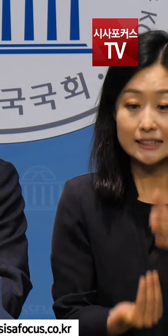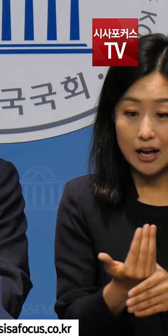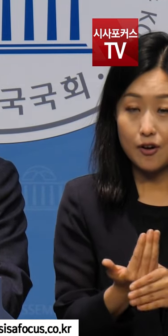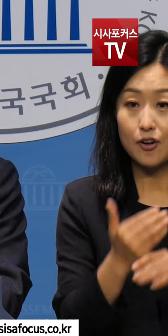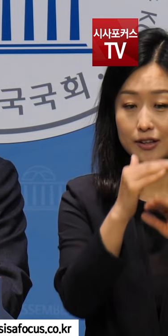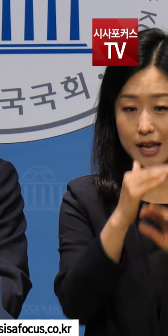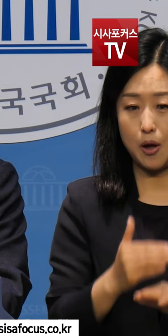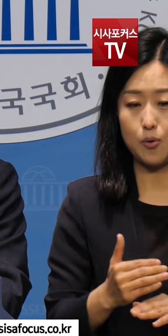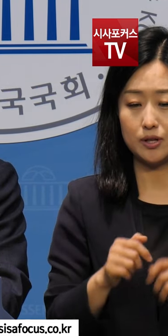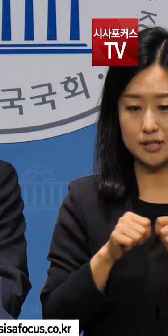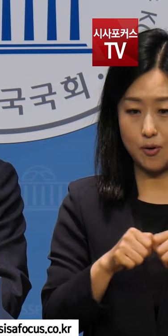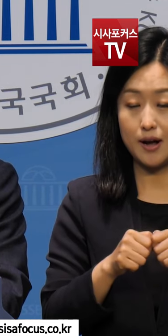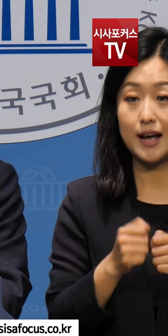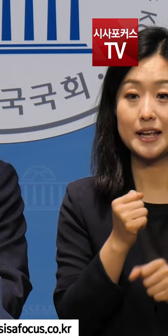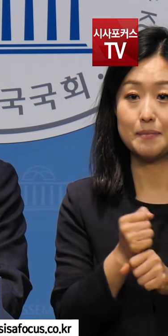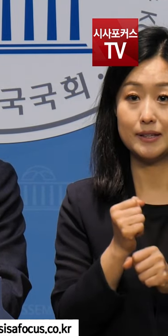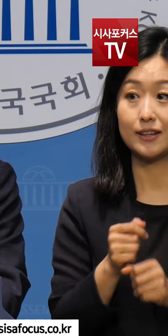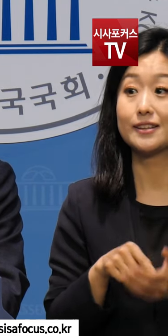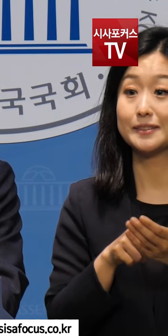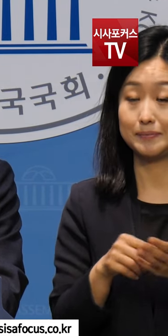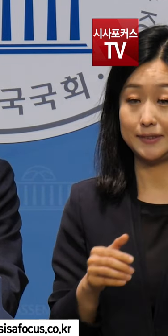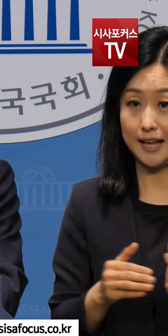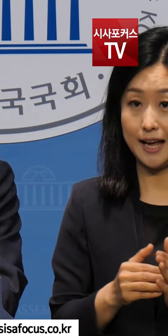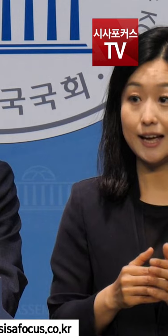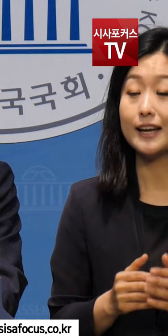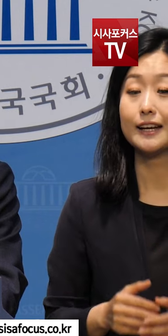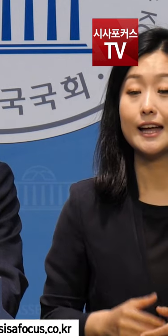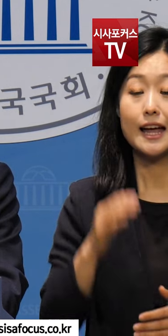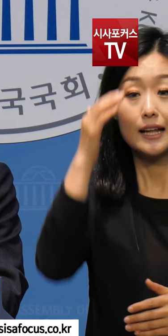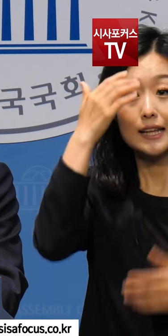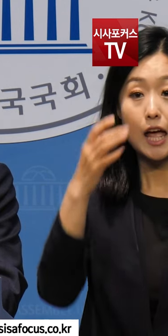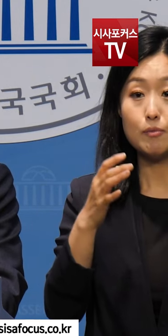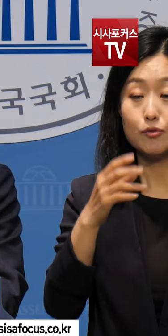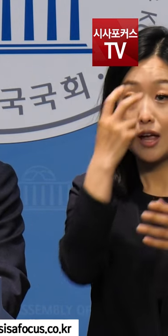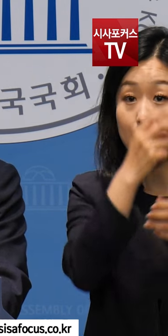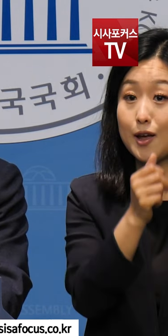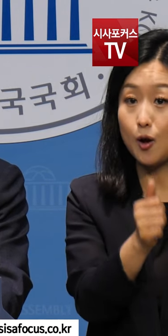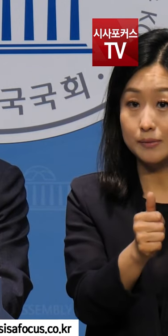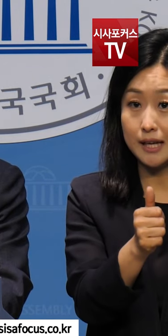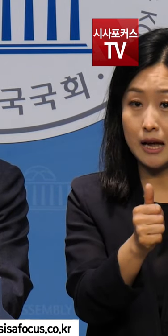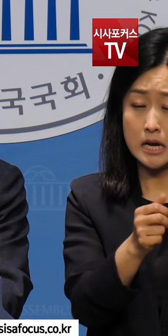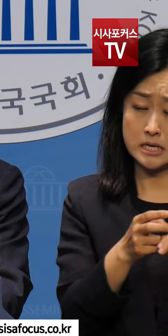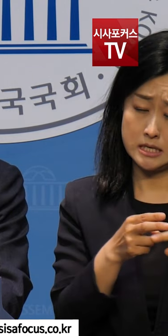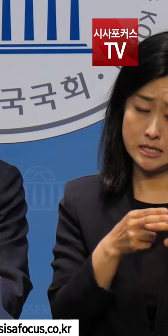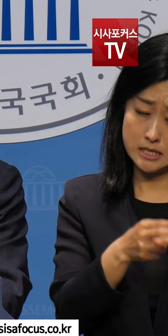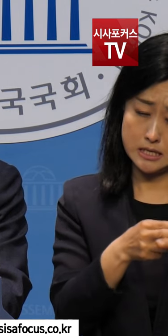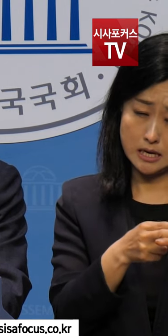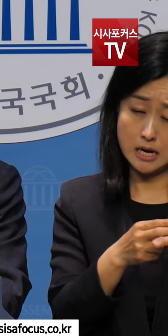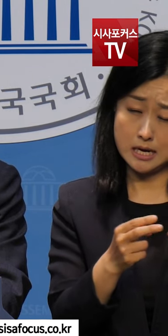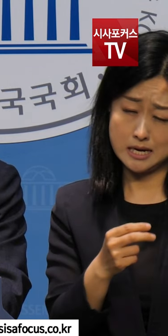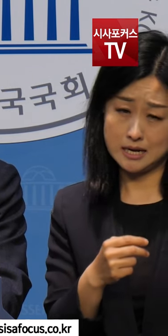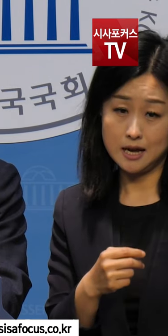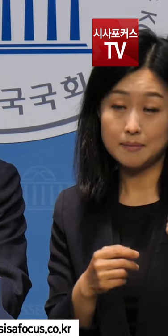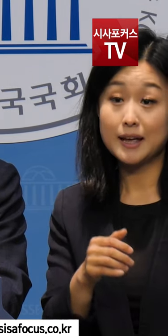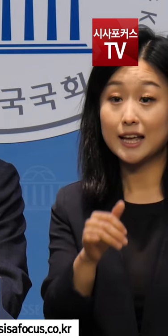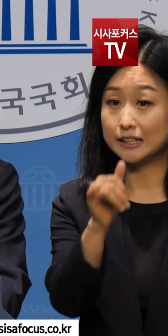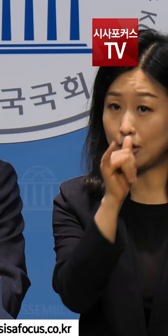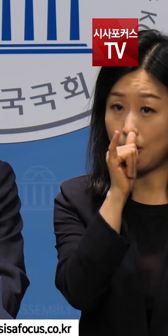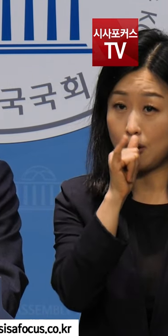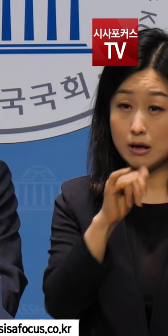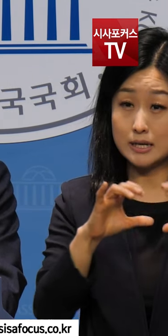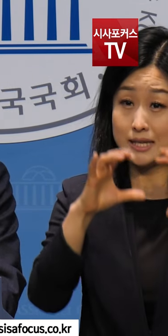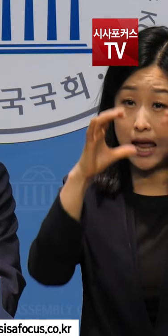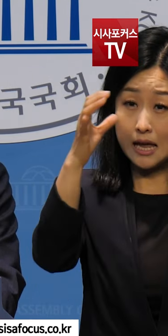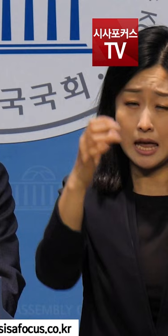명시했습니다. 존경하는 국민 여러분, 대한민국 검사는 가히 무소불위라 할 수 있는